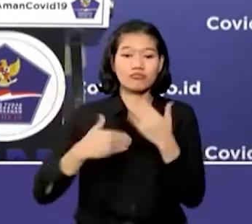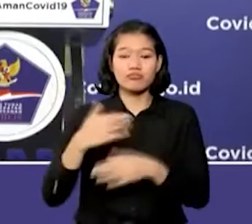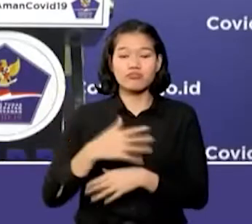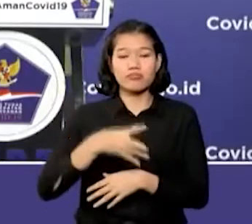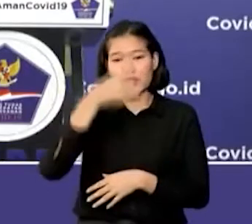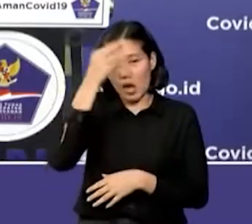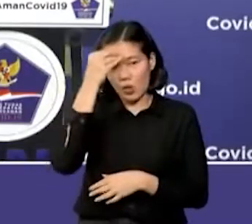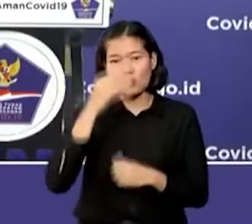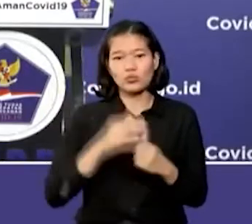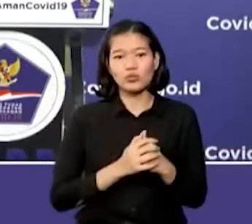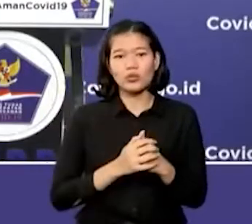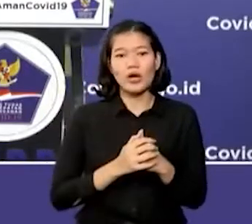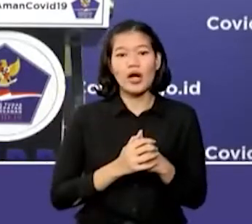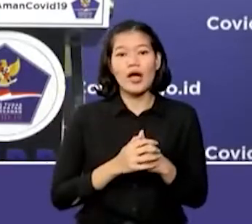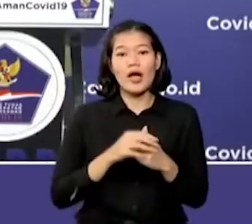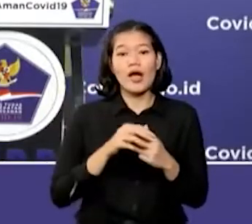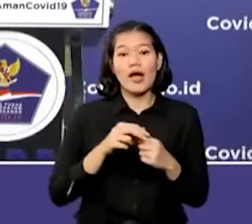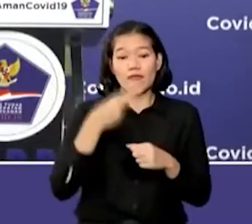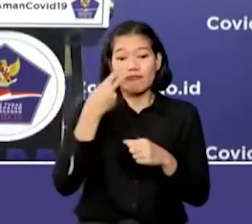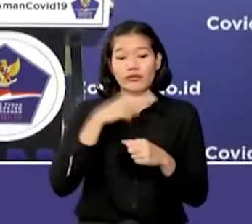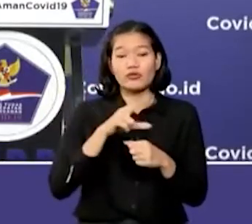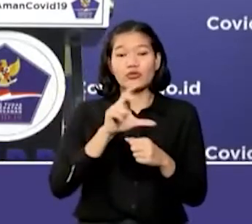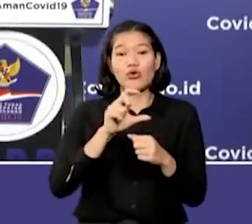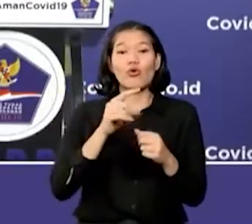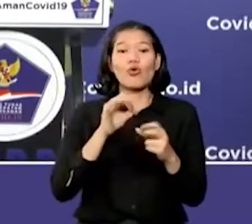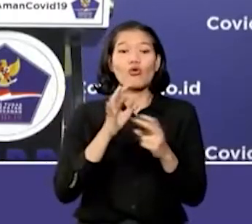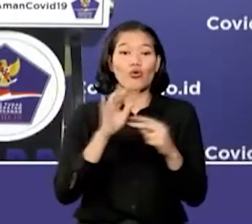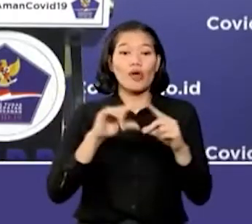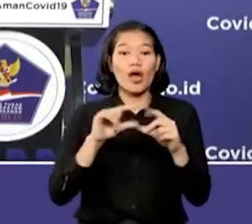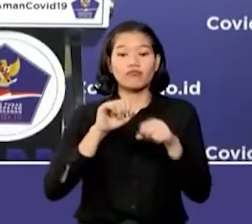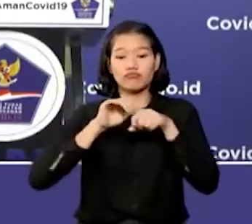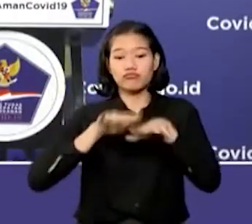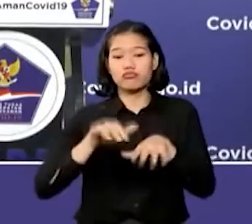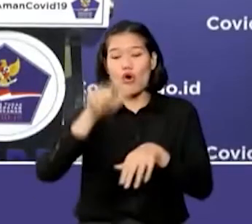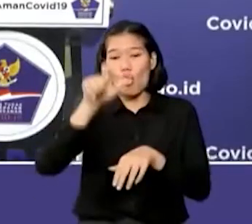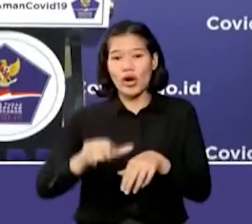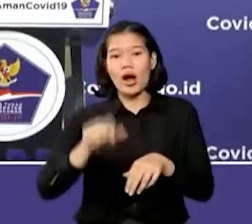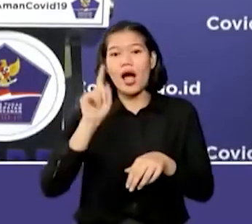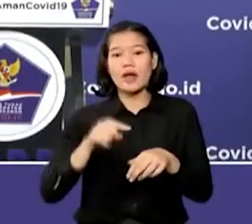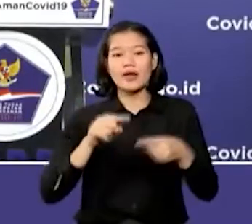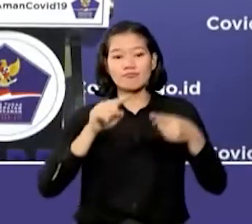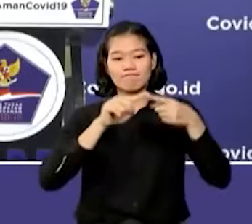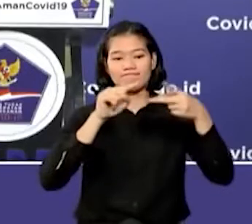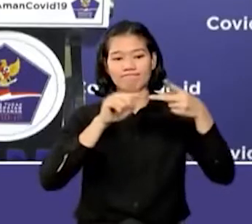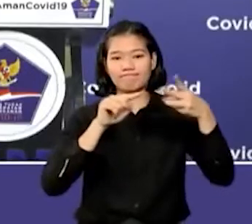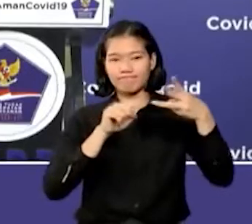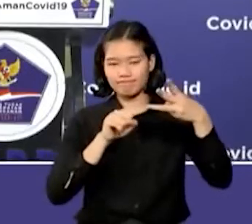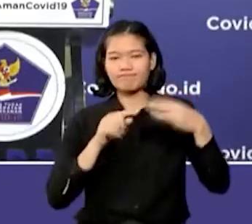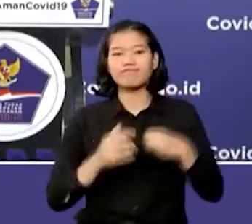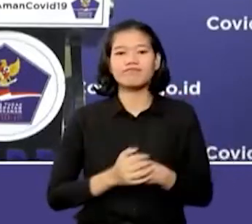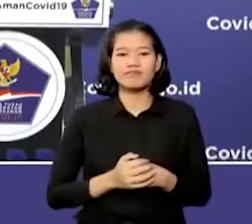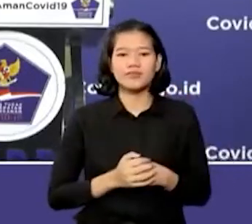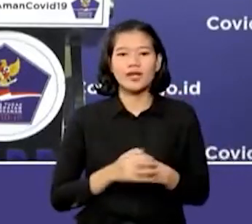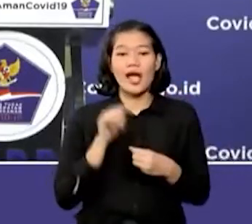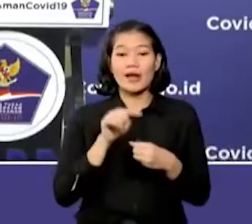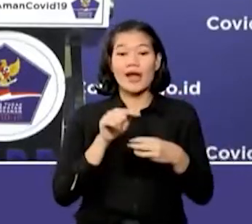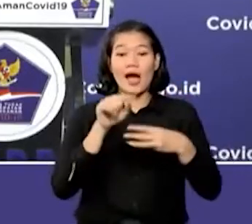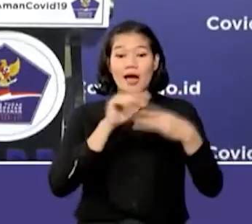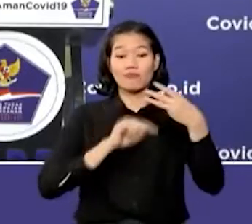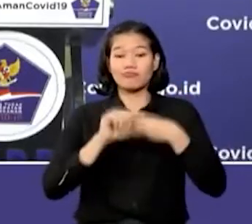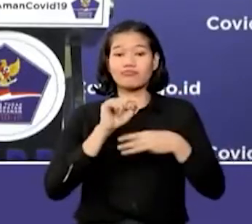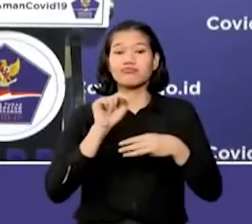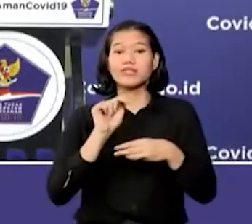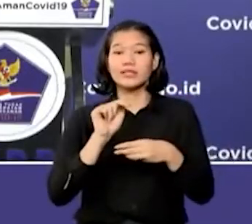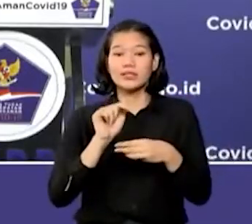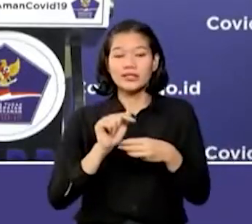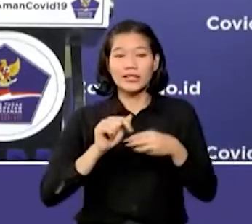kita ketahui ada beberapa jenis virus corona yang dapat menyerang manusia. Tipe virus-virus tersebut adalah penyebab